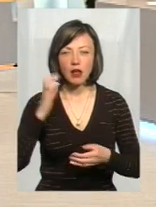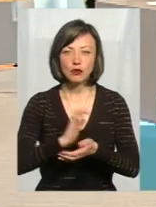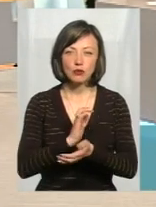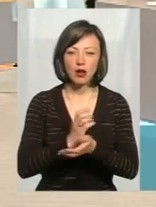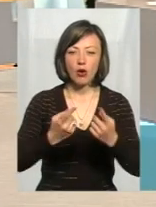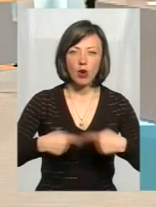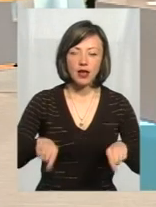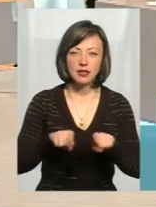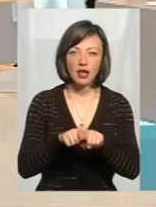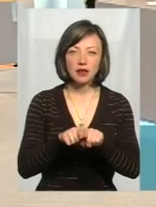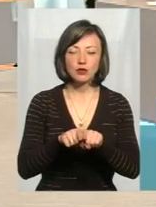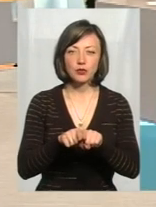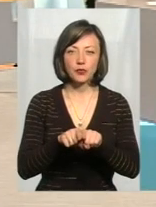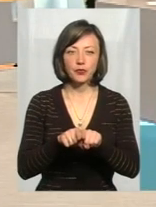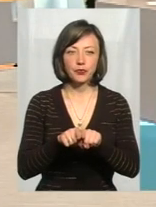організацію